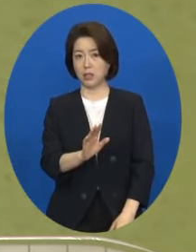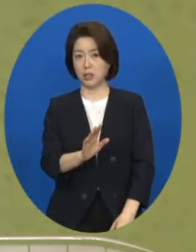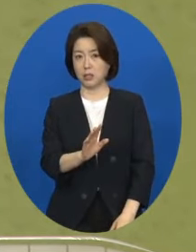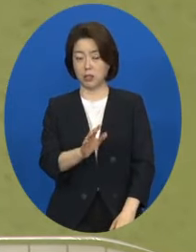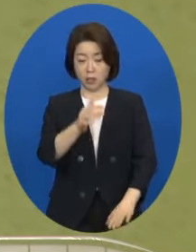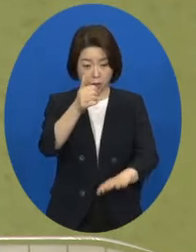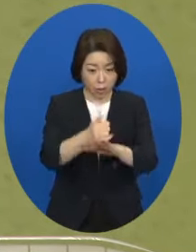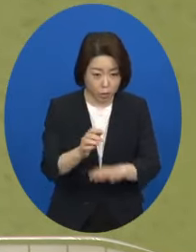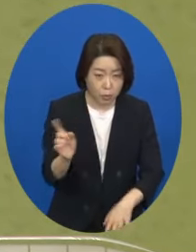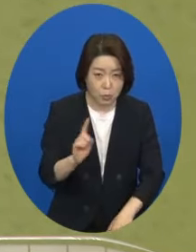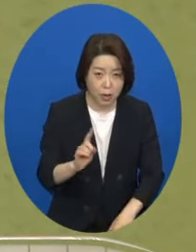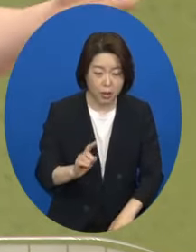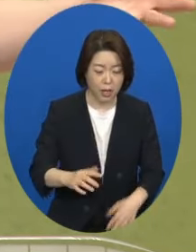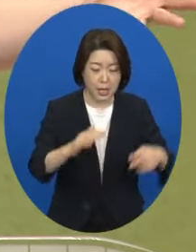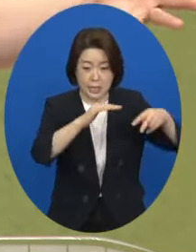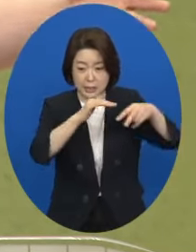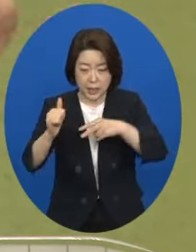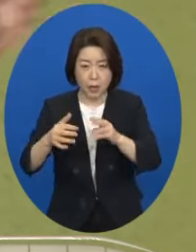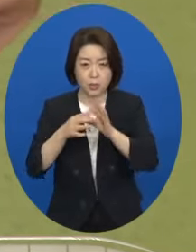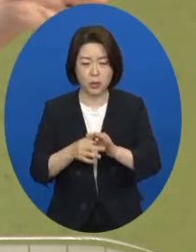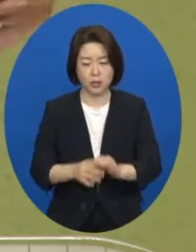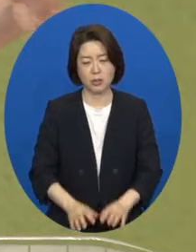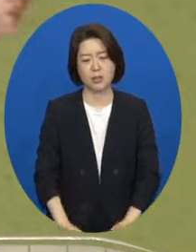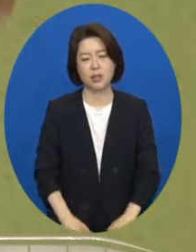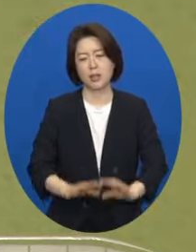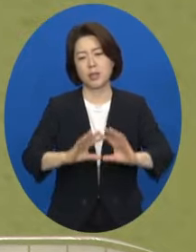결국에는 사무엘을 통해서 백성들 다시 다